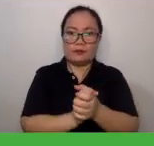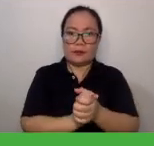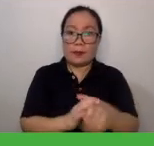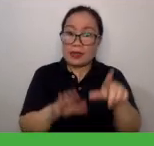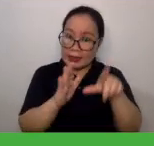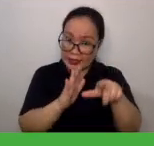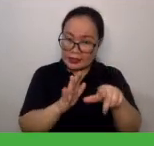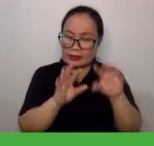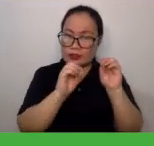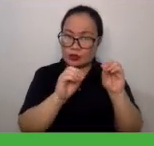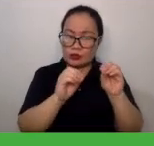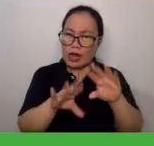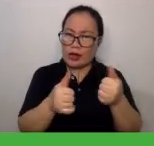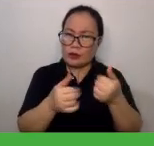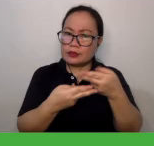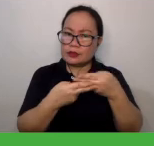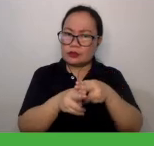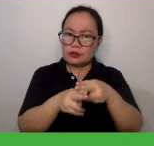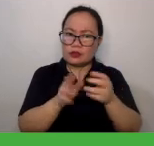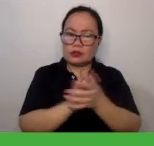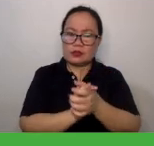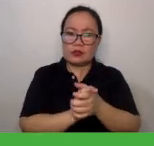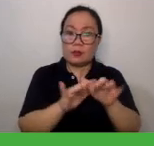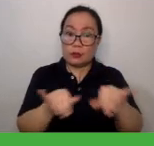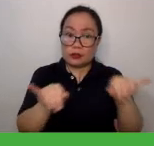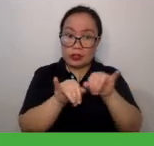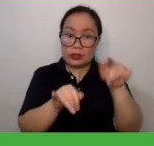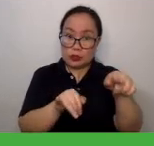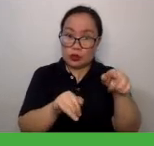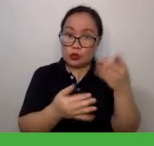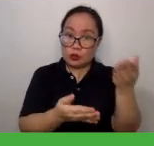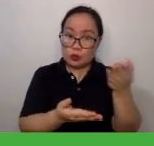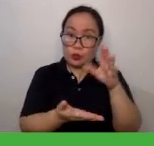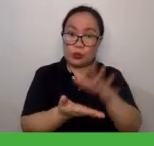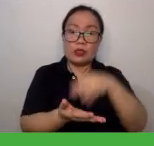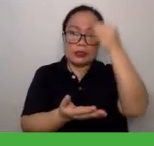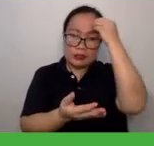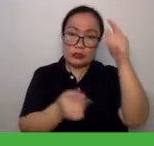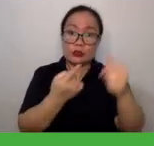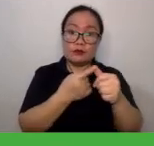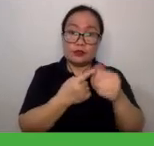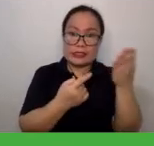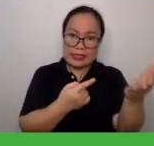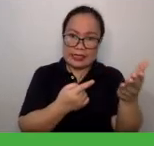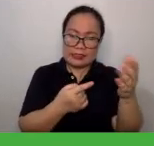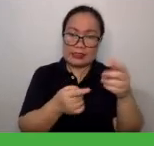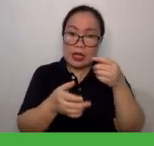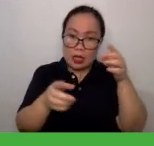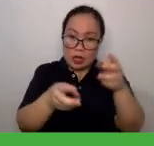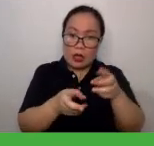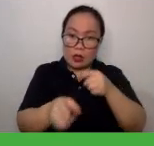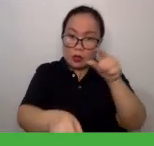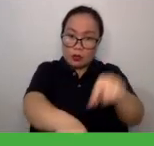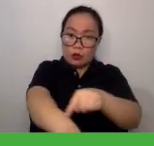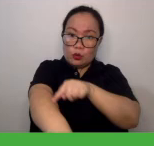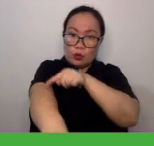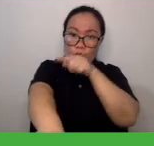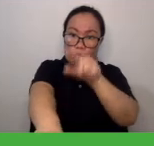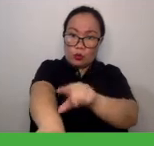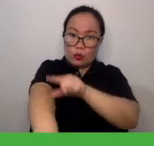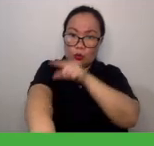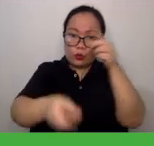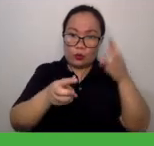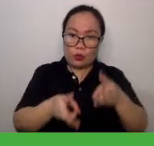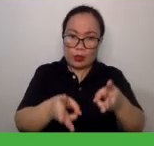explain ko kung paano, kaya dapat kabisado nyo ito. Okay? So, going back. So, we now have